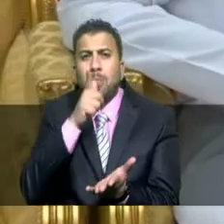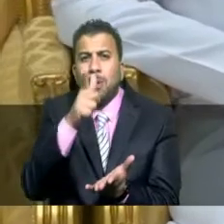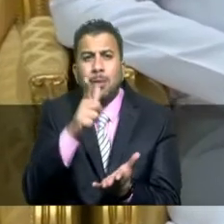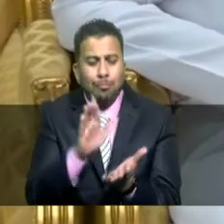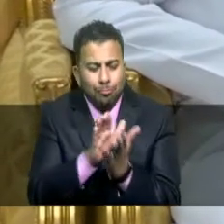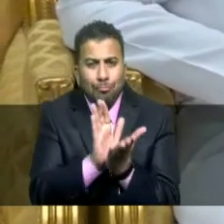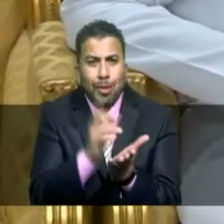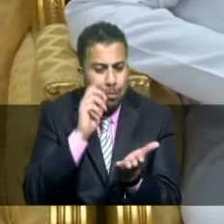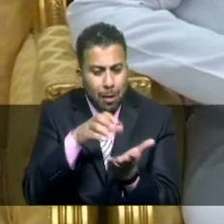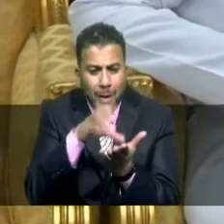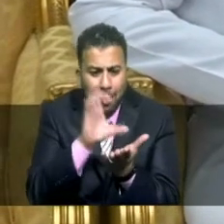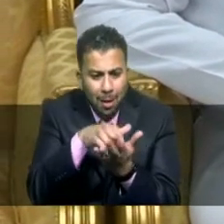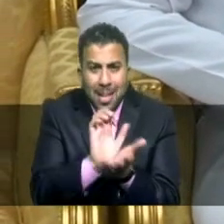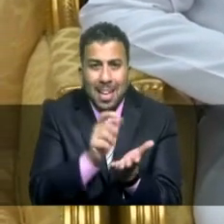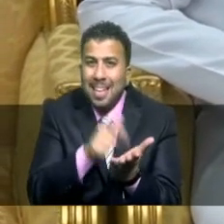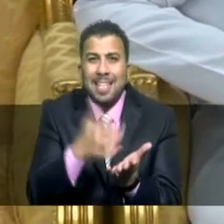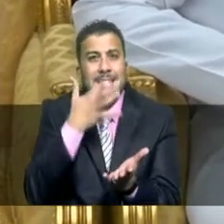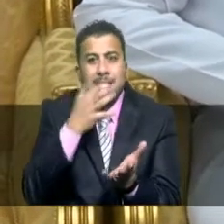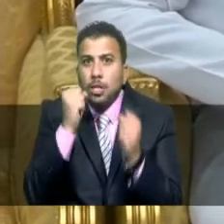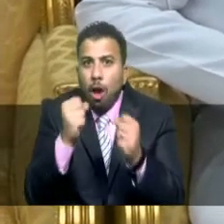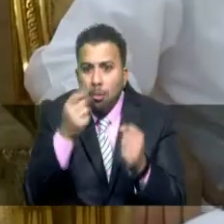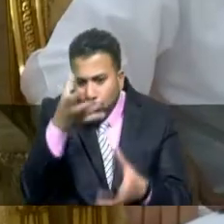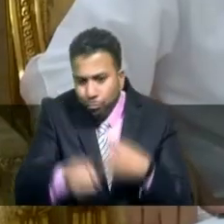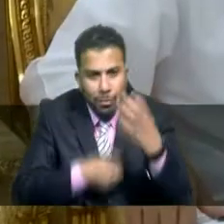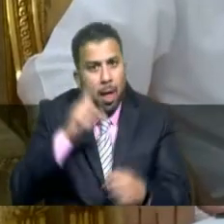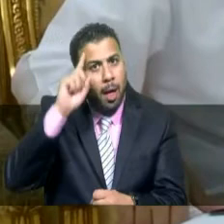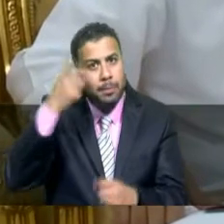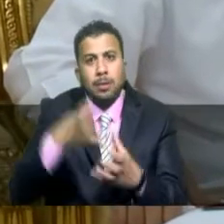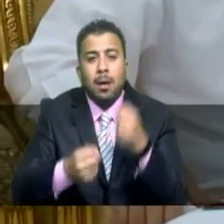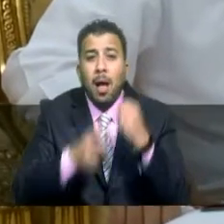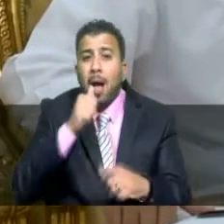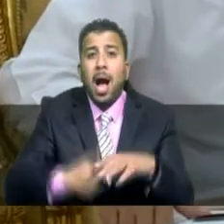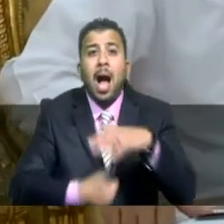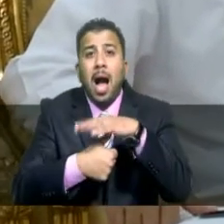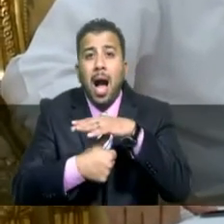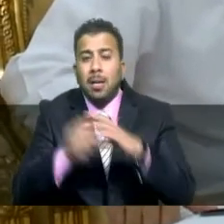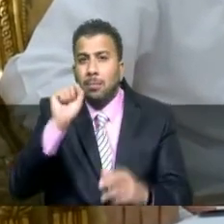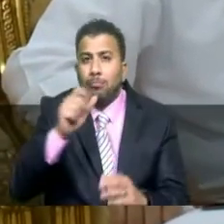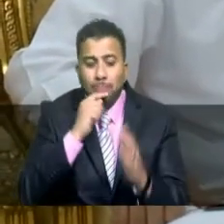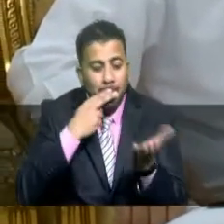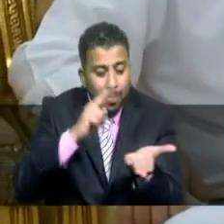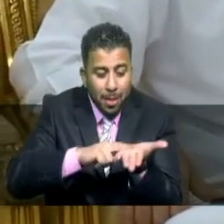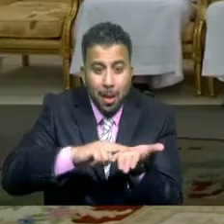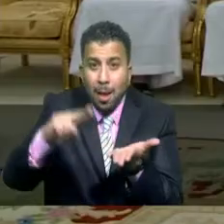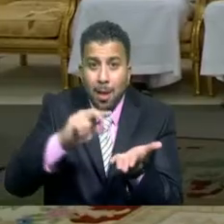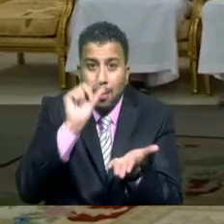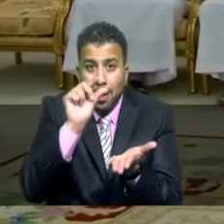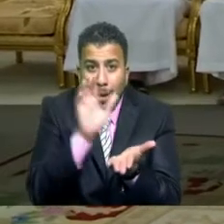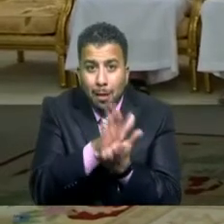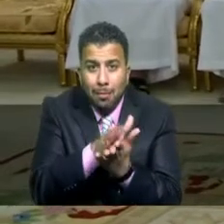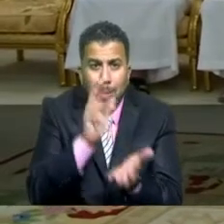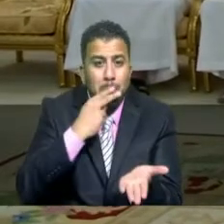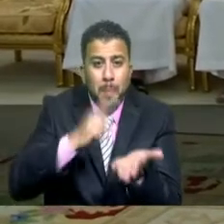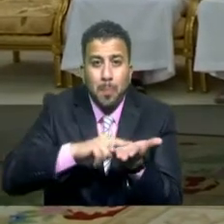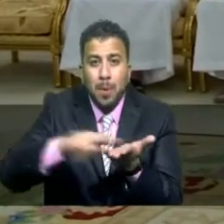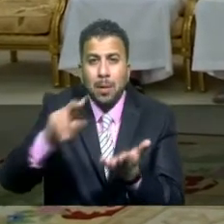حاكم ام القيوين بالتوقيع على الطابع البريدي الذي يحمل اصدار طابع بريدي عن اقدم لولايات بالعالم تكتشف